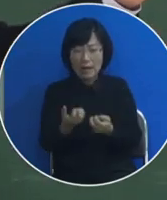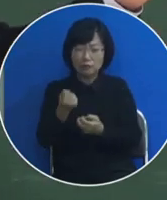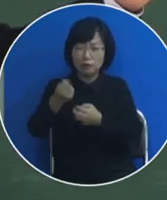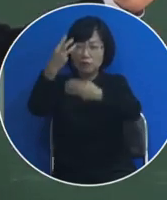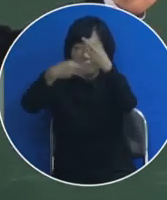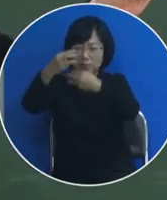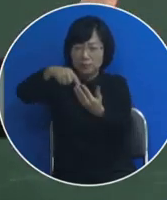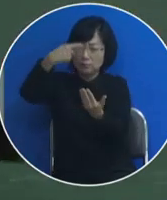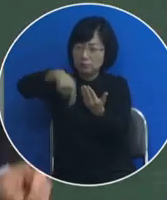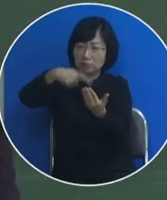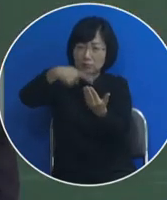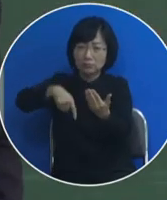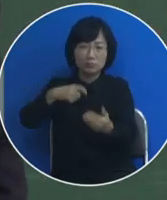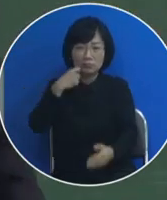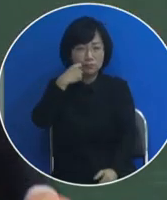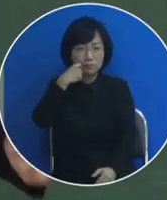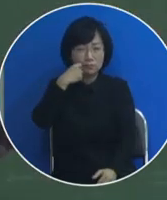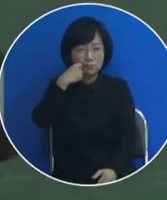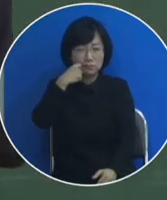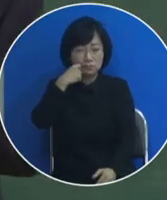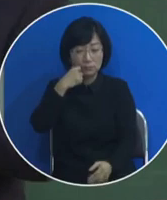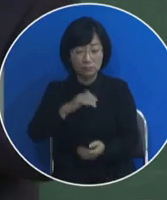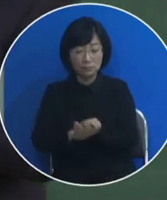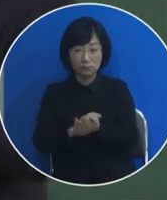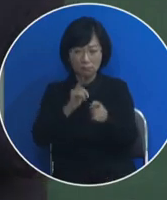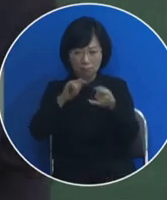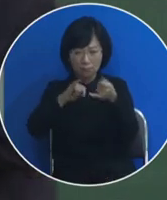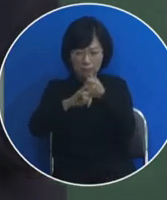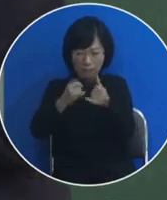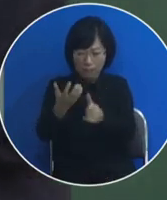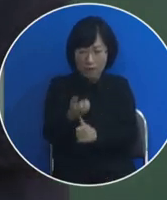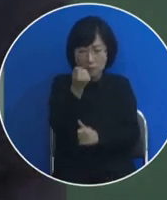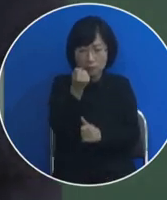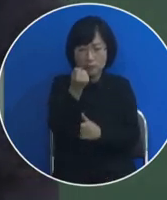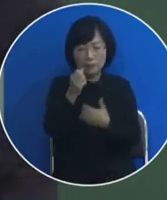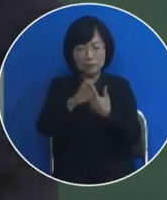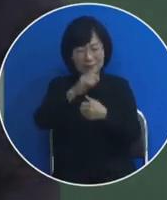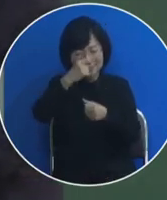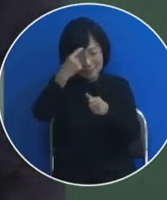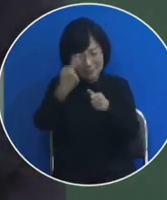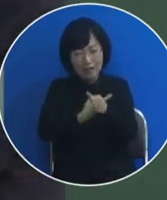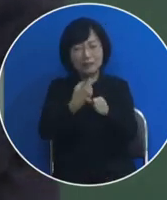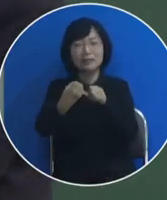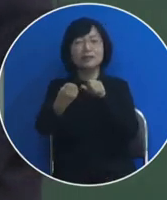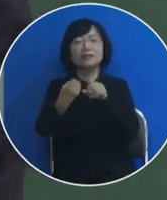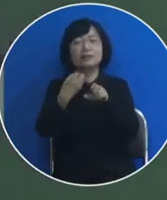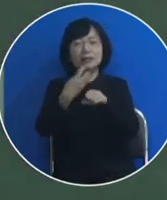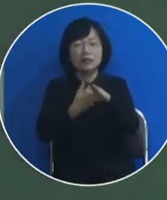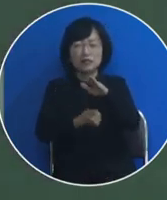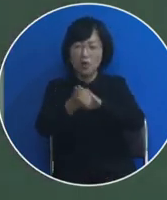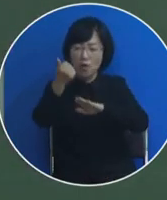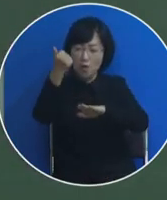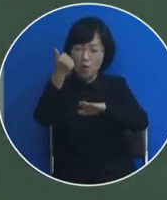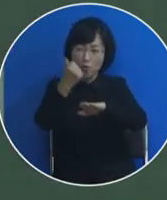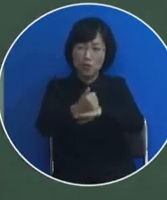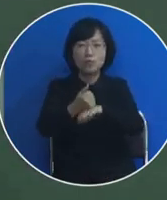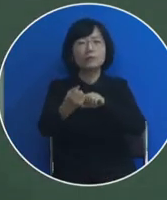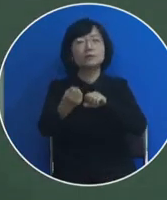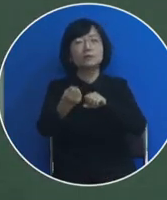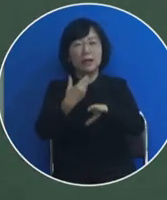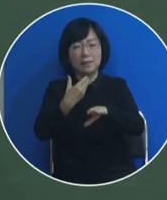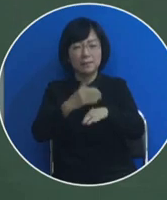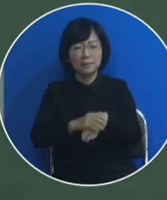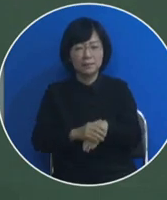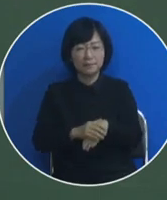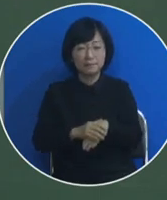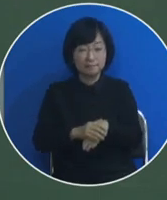언약까지 있으면. And so don't teach the remnants these unbelievers' ways. If the remnants really have the covenant, success will follow. 그걸 놓고 노력 정도가 아니고